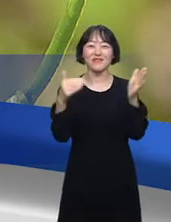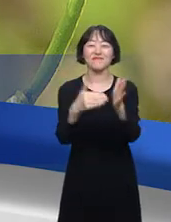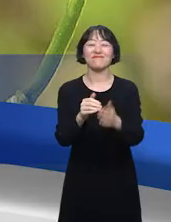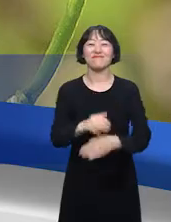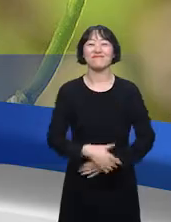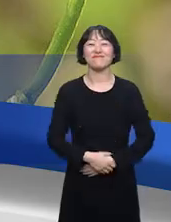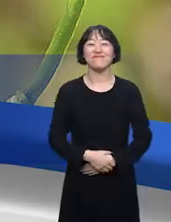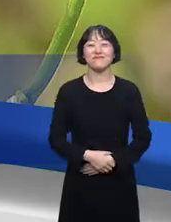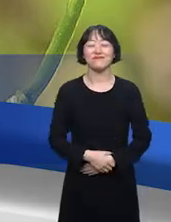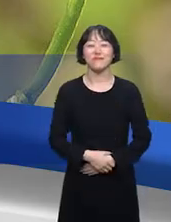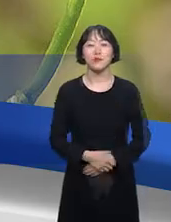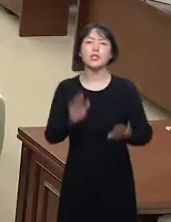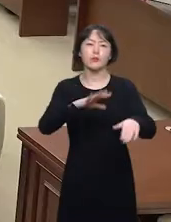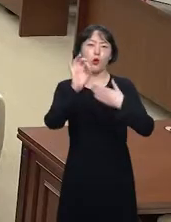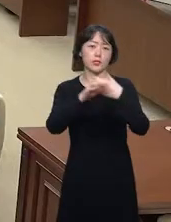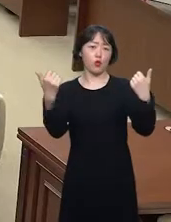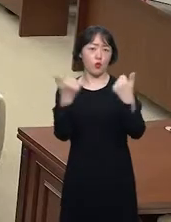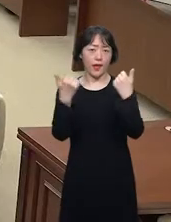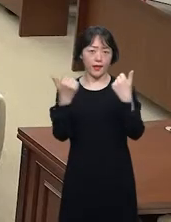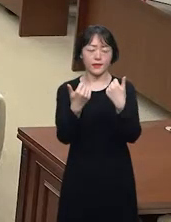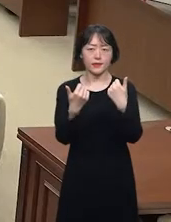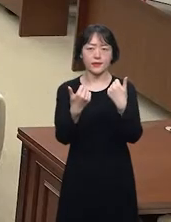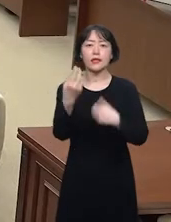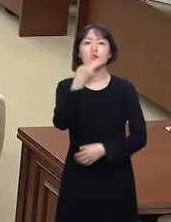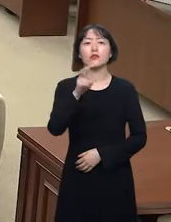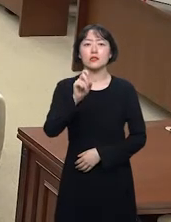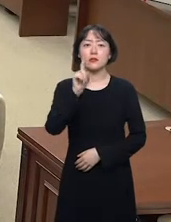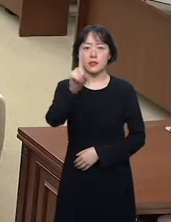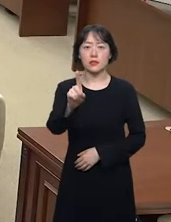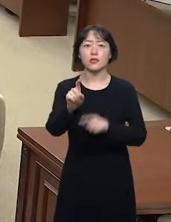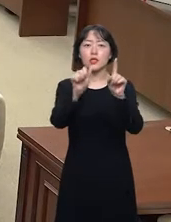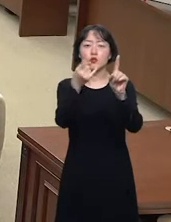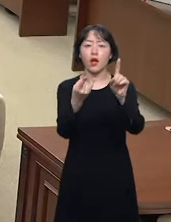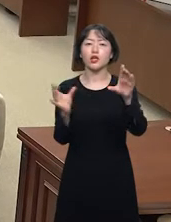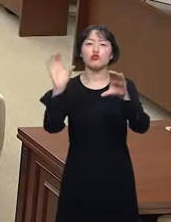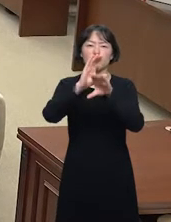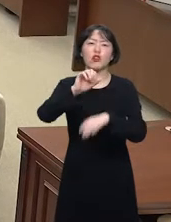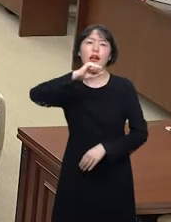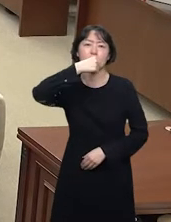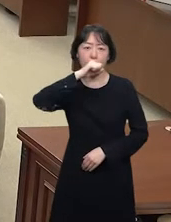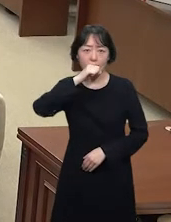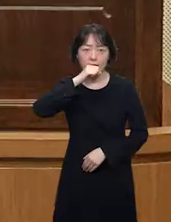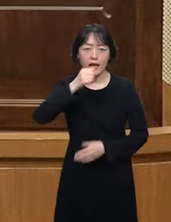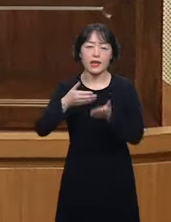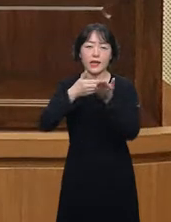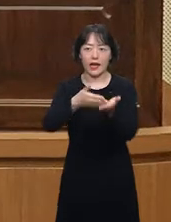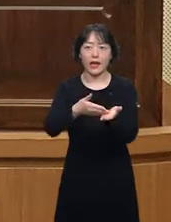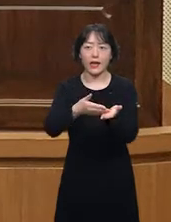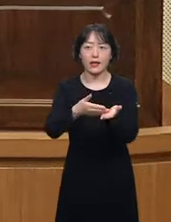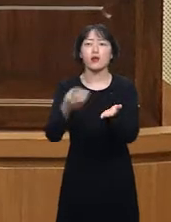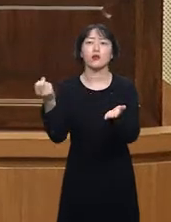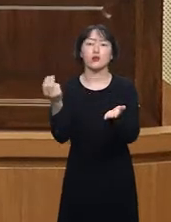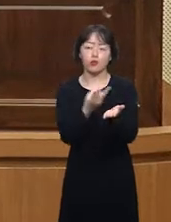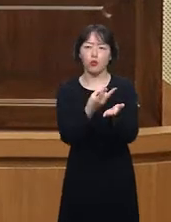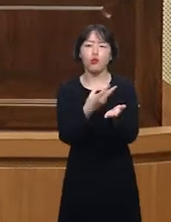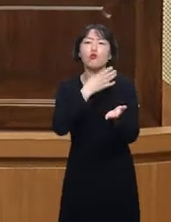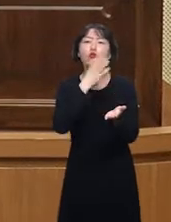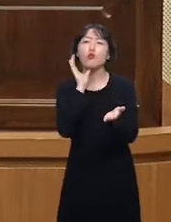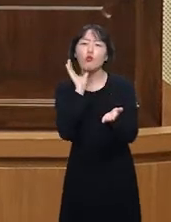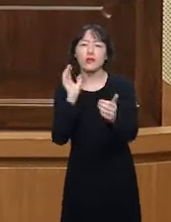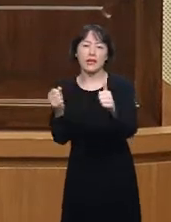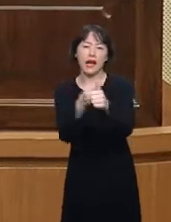진행될 예정입니다. 이번 임시회에서는 2021년도 제1회